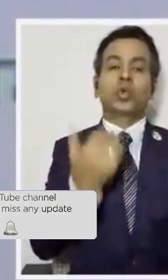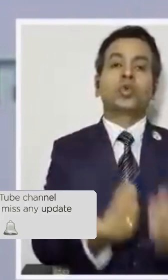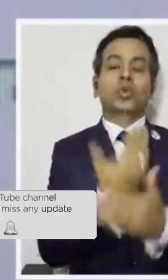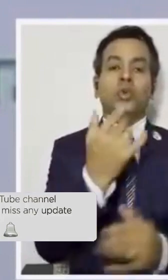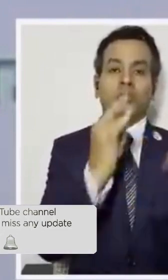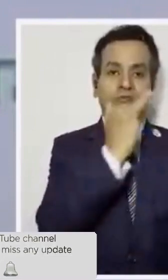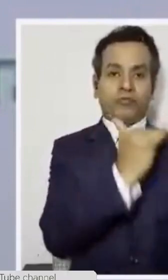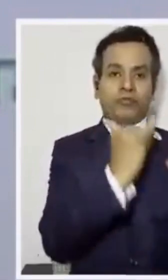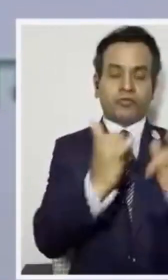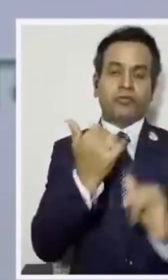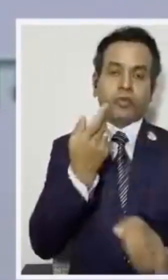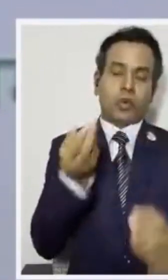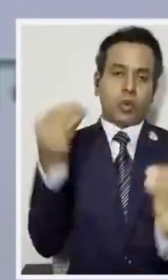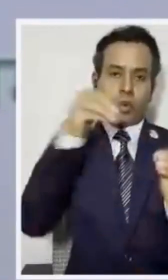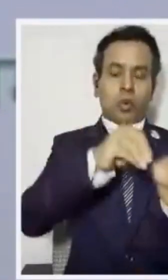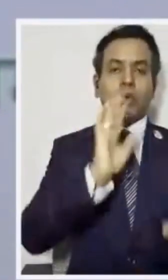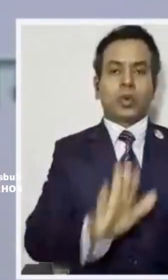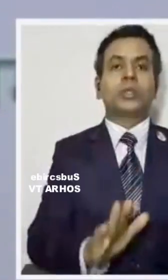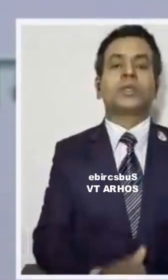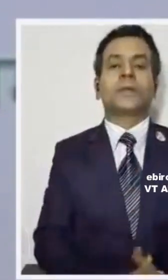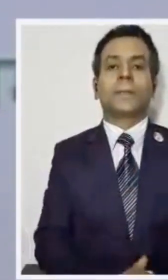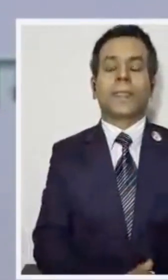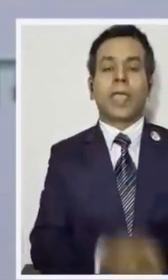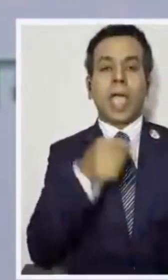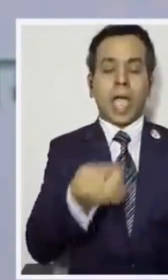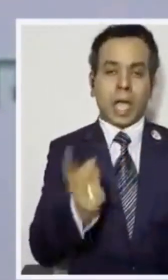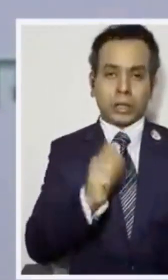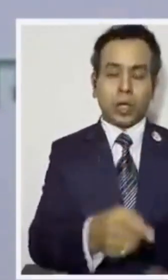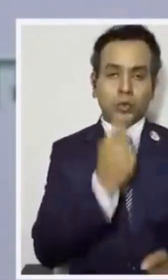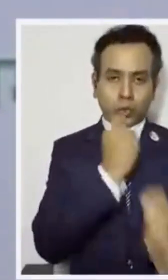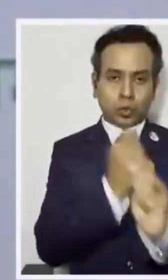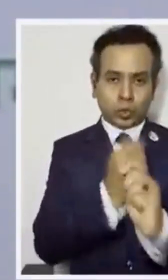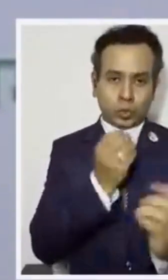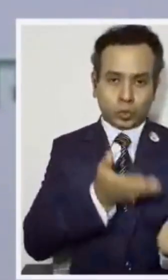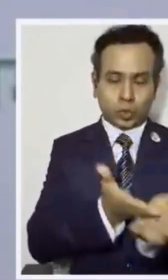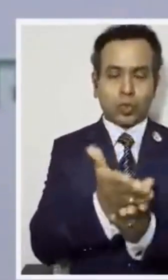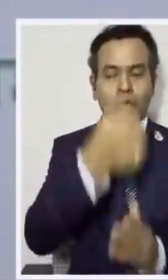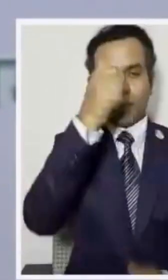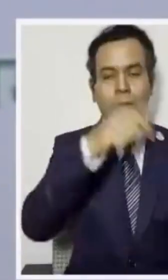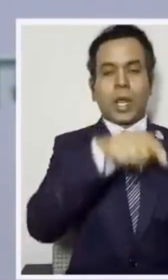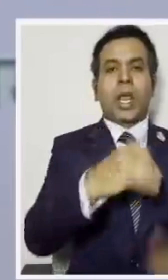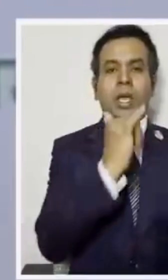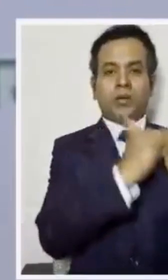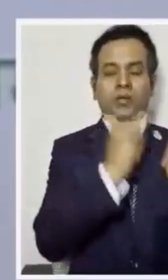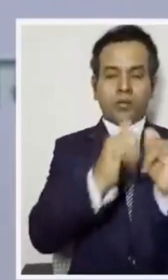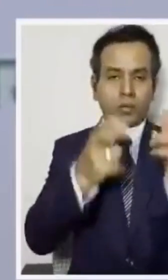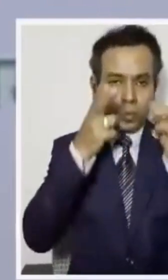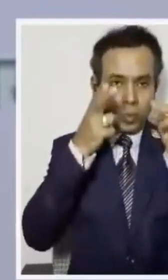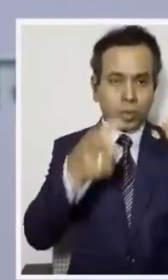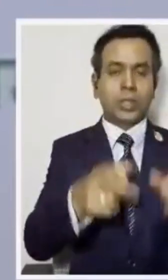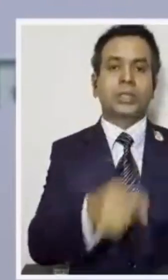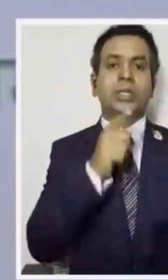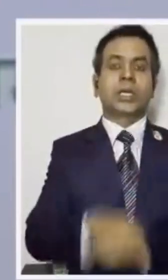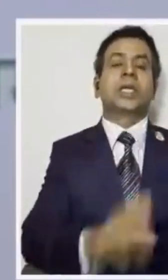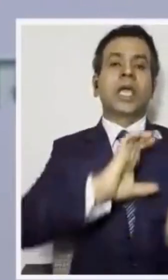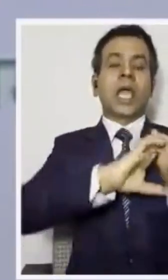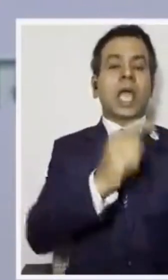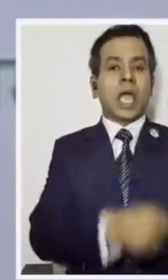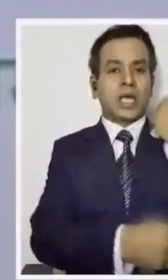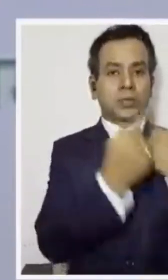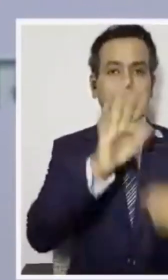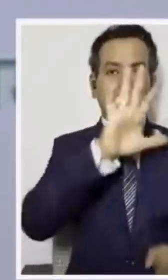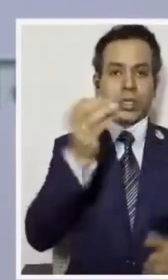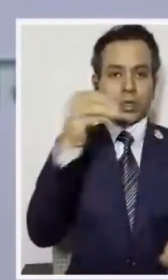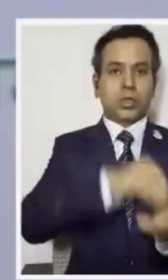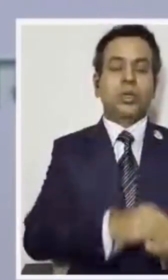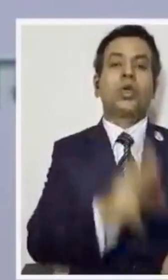চলছে অনেকগুলি আইসোলেশন সংখ্যা, তার মধ্যে মেডিকেল কলেজ হাসপাতালে 500টি, মানসী নার্সিং ডরমিটারিতে 200টি আইসোলেশন সংখ্যা প্রস্তুতি